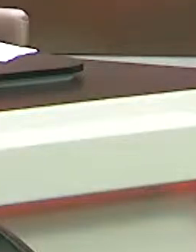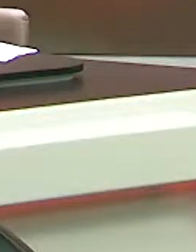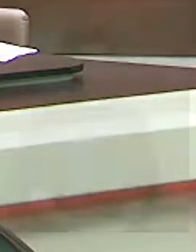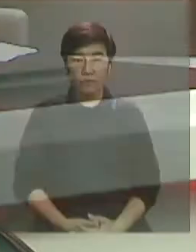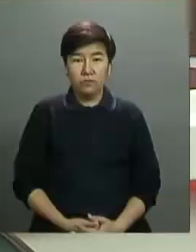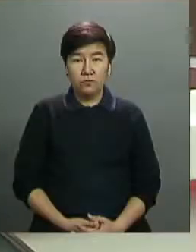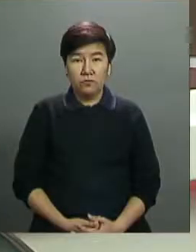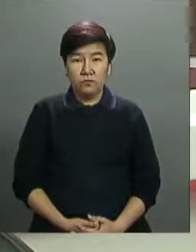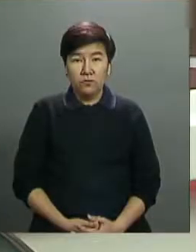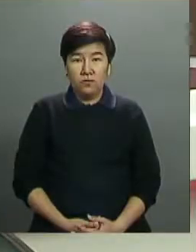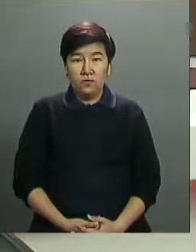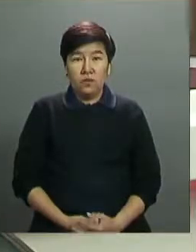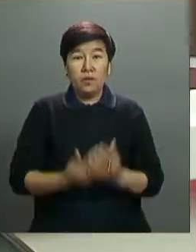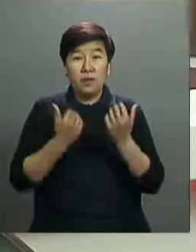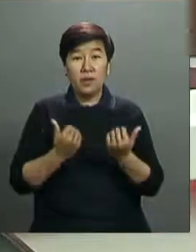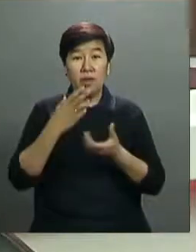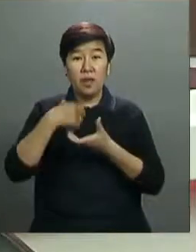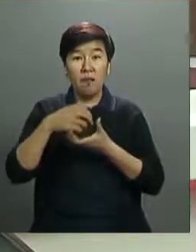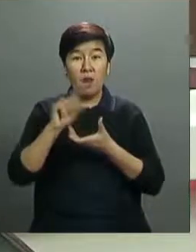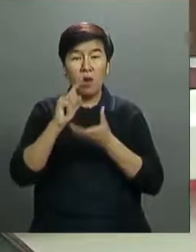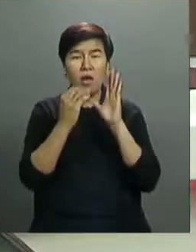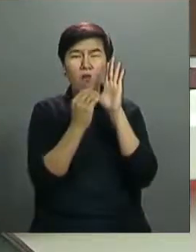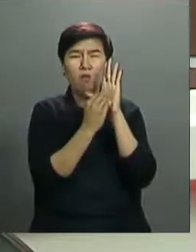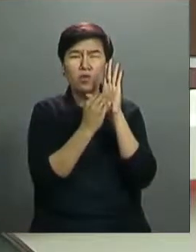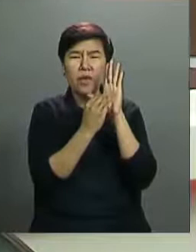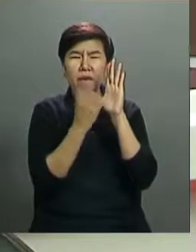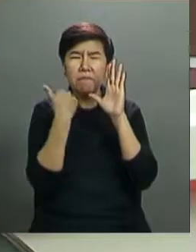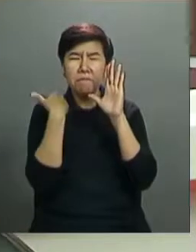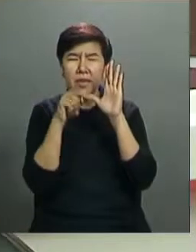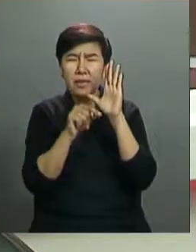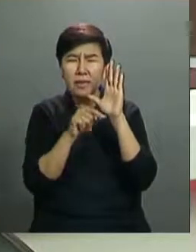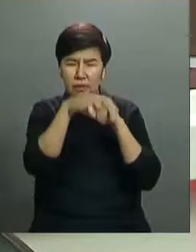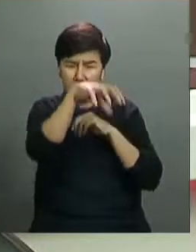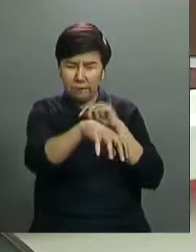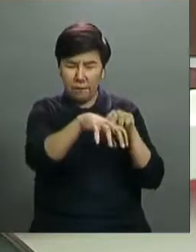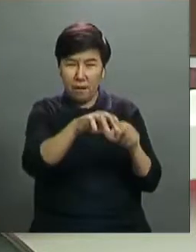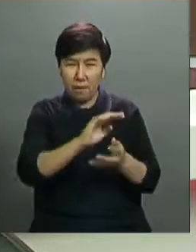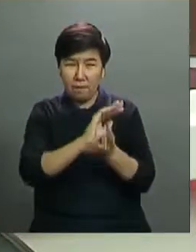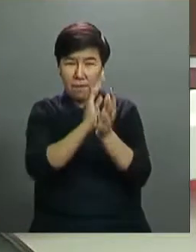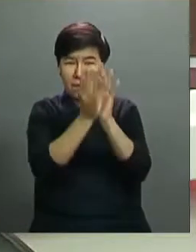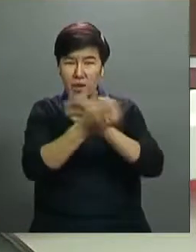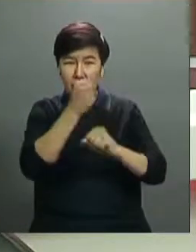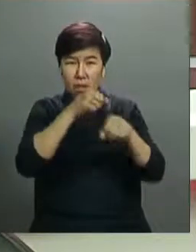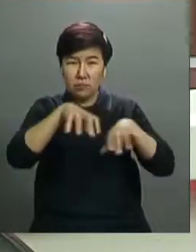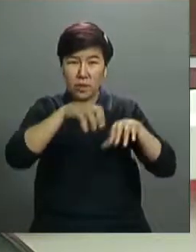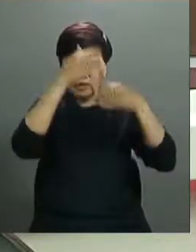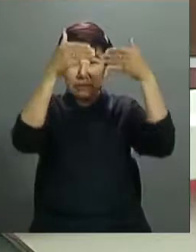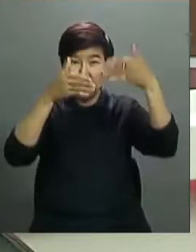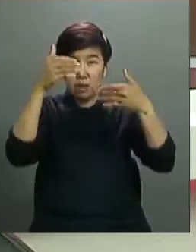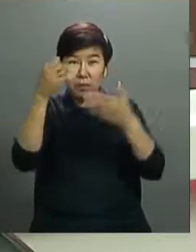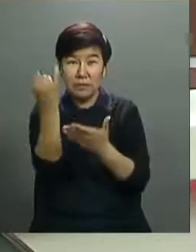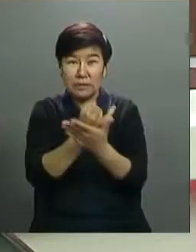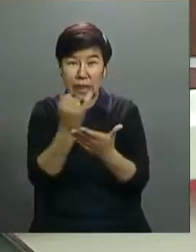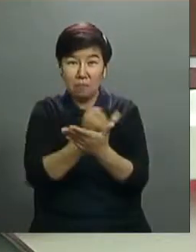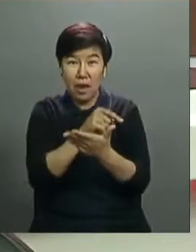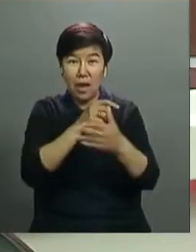จากพื้นที่สามแพร่งย่านเมืองเก่าใจกลางกรุงเทพมหานครนะคะก็ถูกเปลี่ยนให้เป็นสถานที่จัดงานกิจกรรมศิลปะชุมชนค่ะซึ่ง